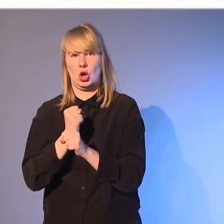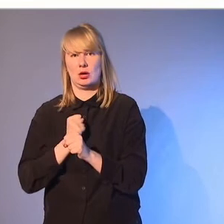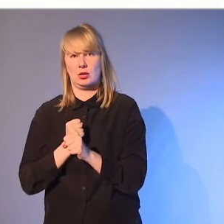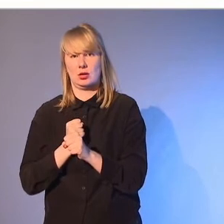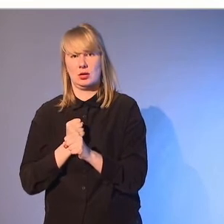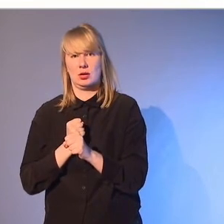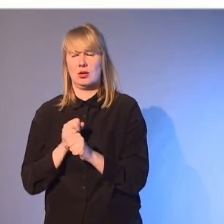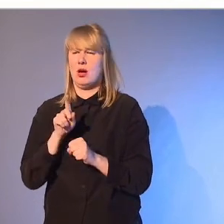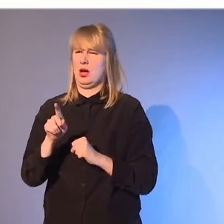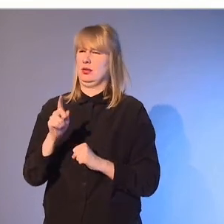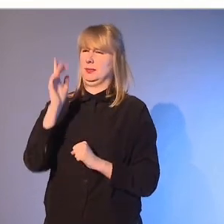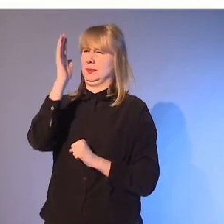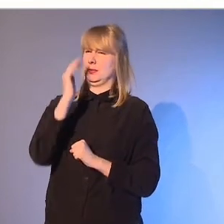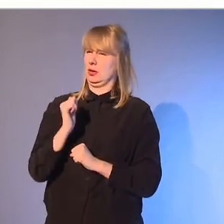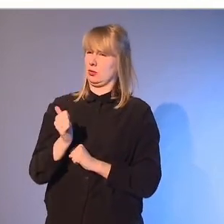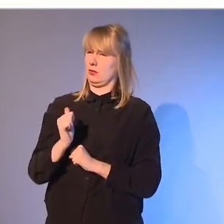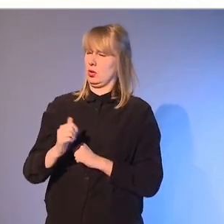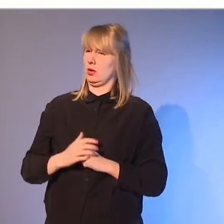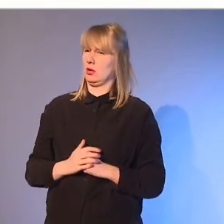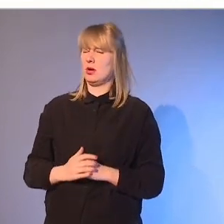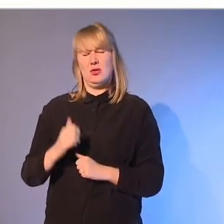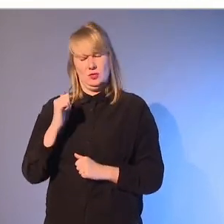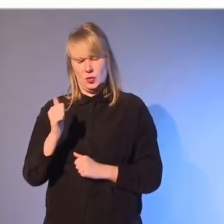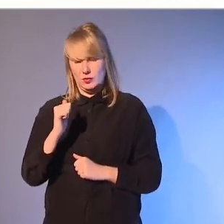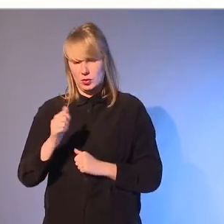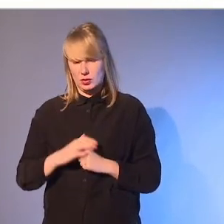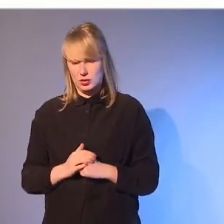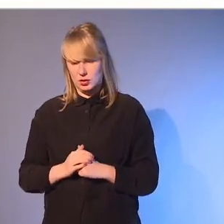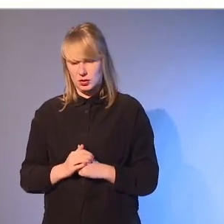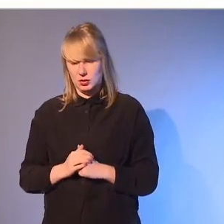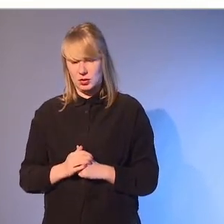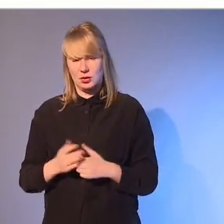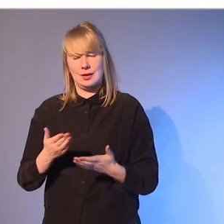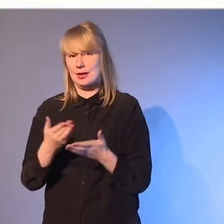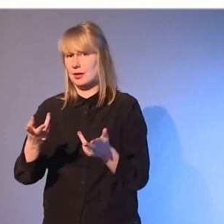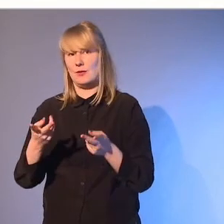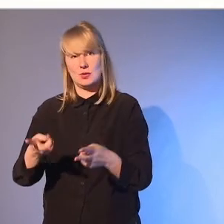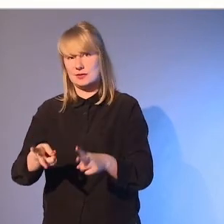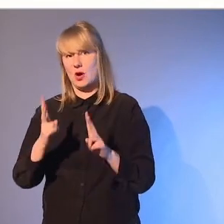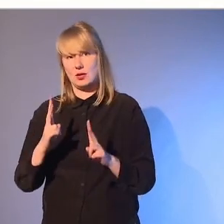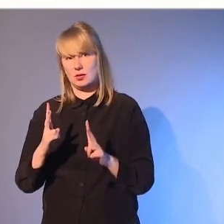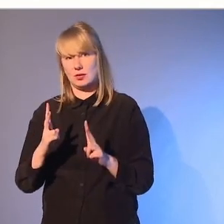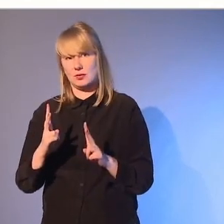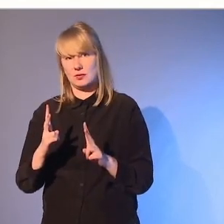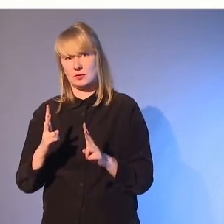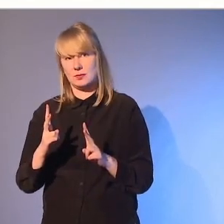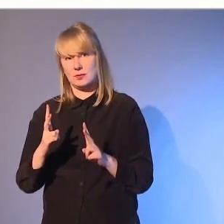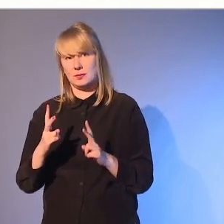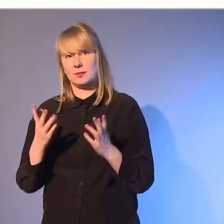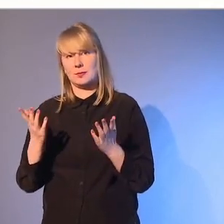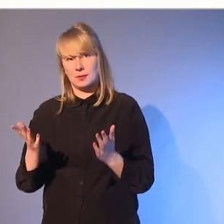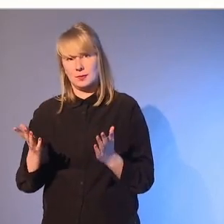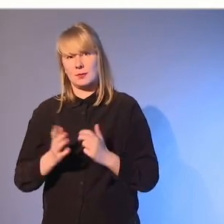da stiller det spørsmålet, ja, hvorfor, så får ikke noe svar. Og da jo noe av det som